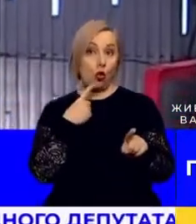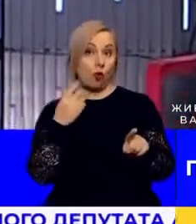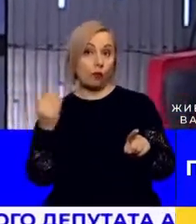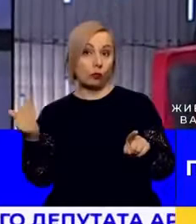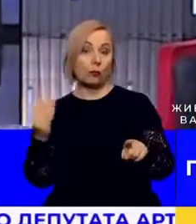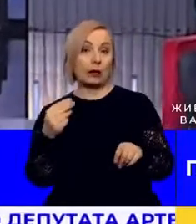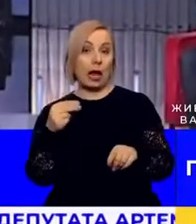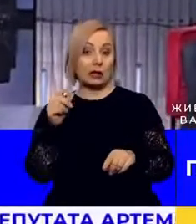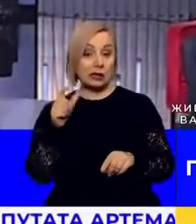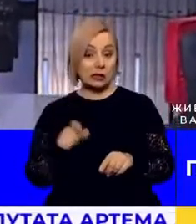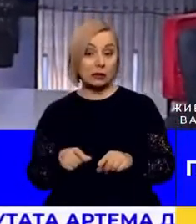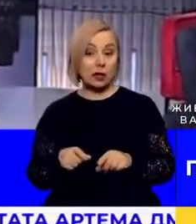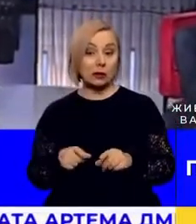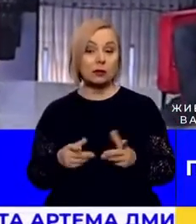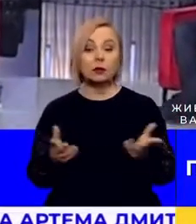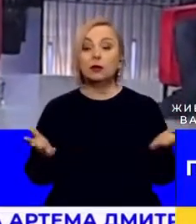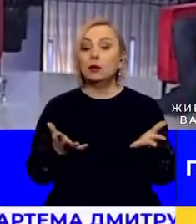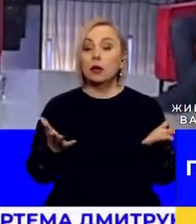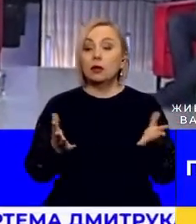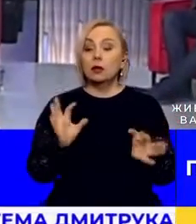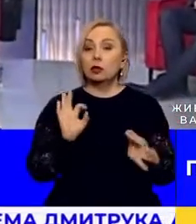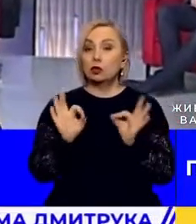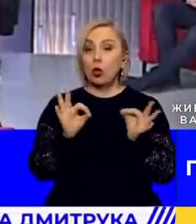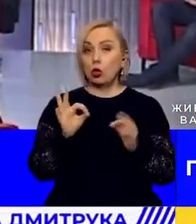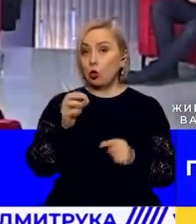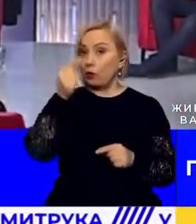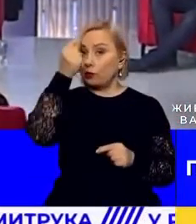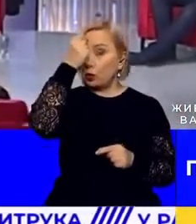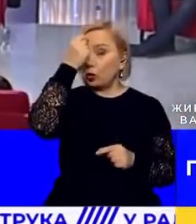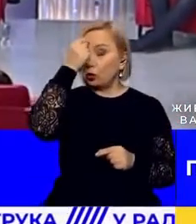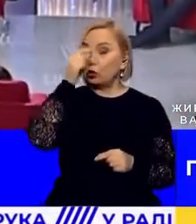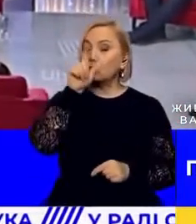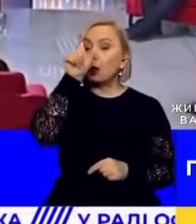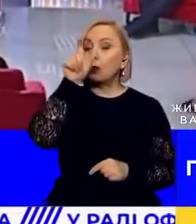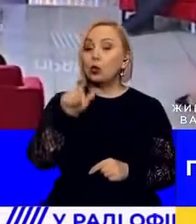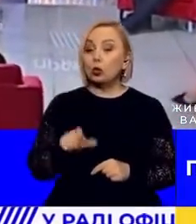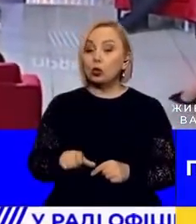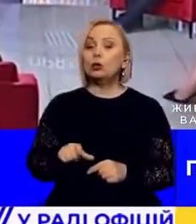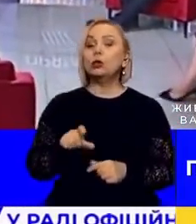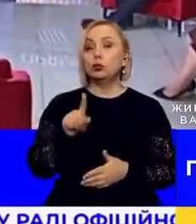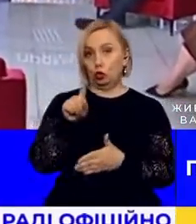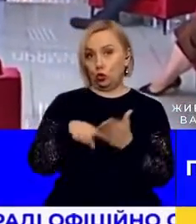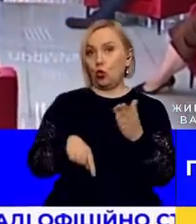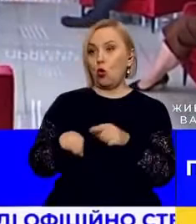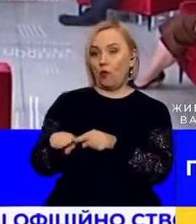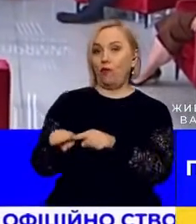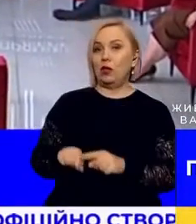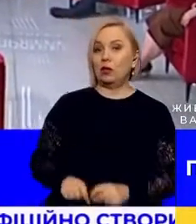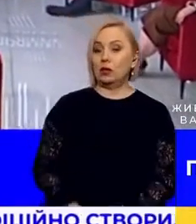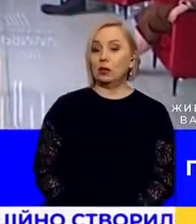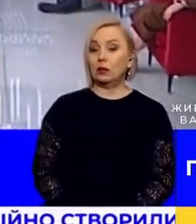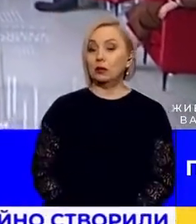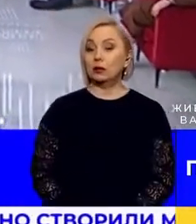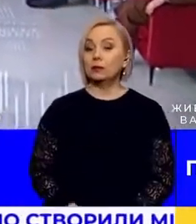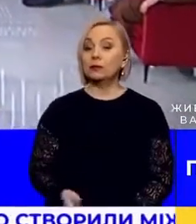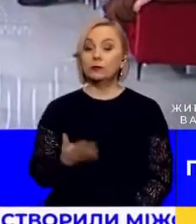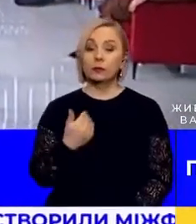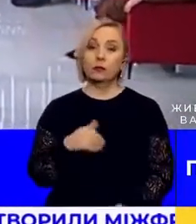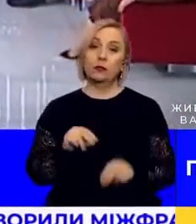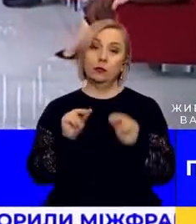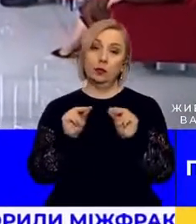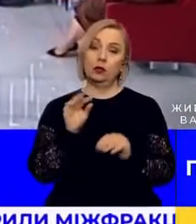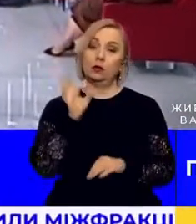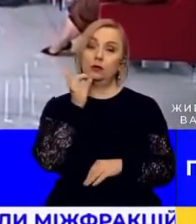чергу якимось здоровим глуздом, так, щоб люди мали до цього довіру. Давайте ми будемо чесними і скажемо,